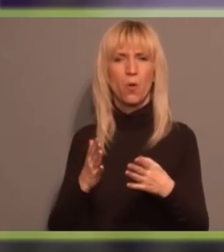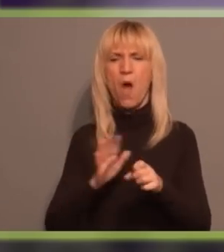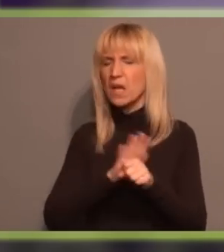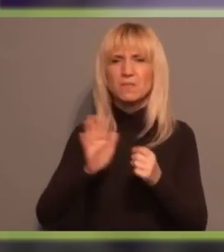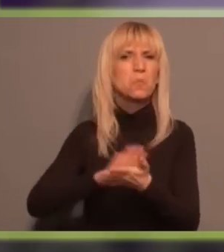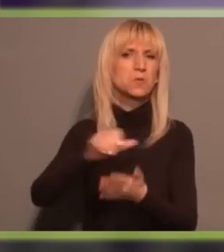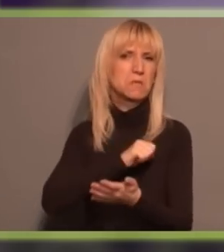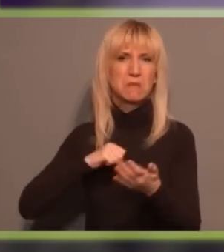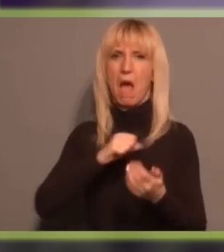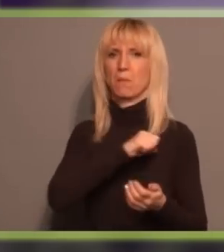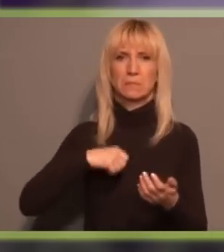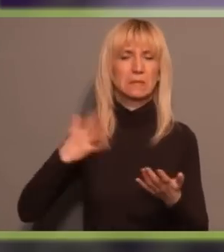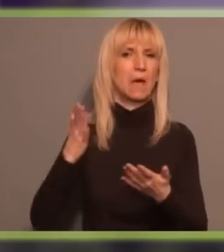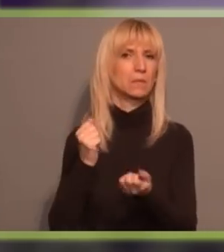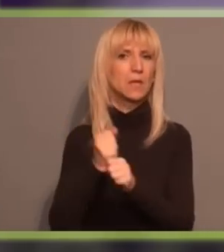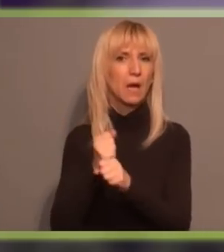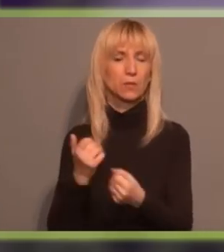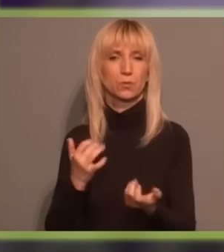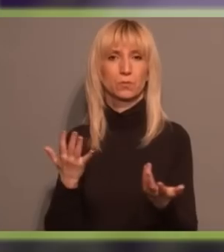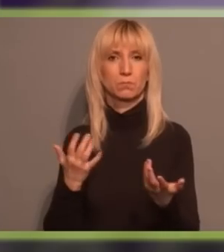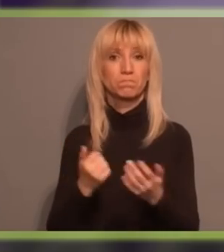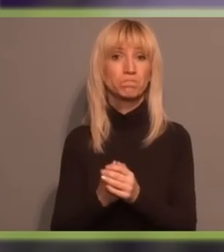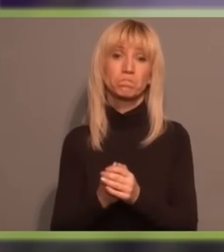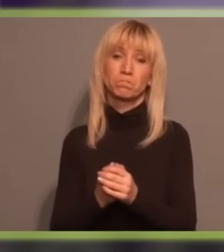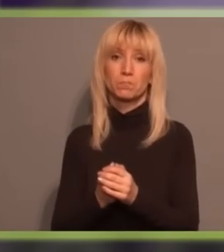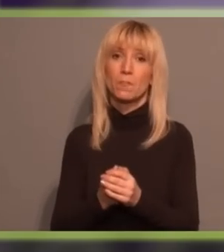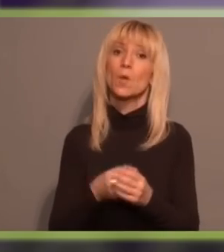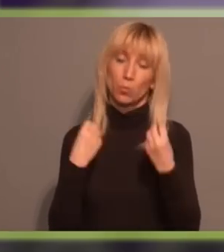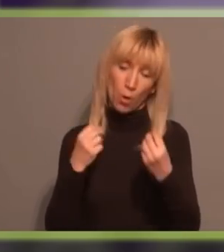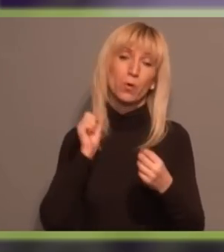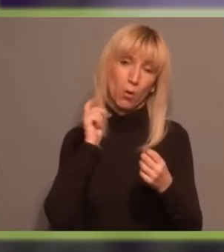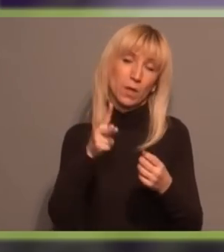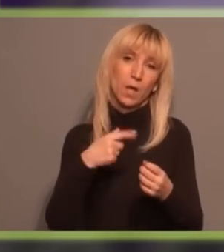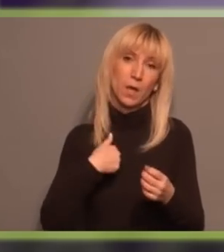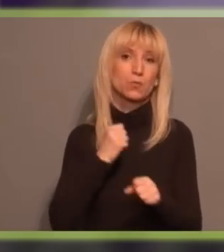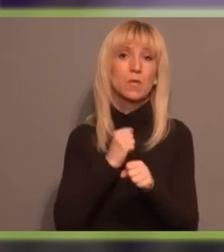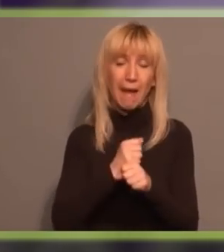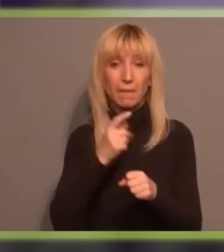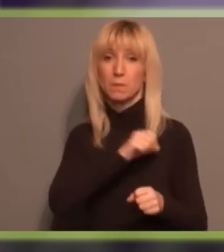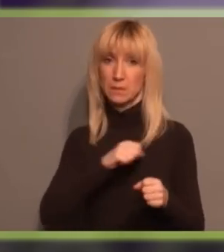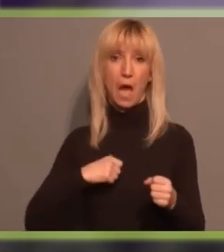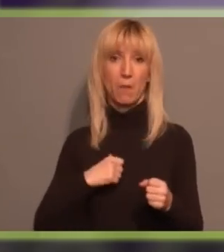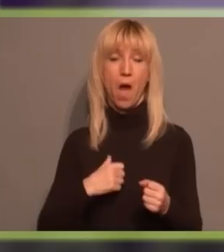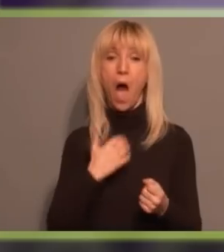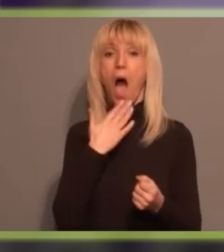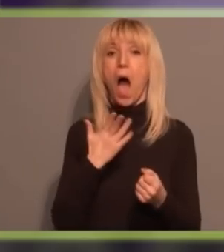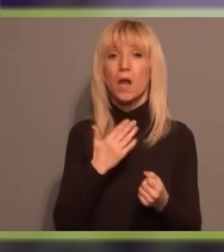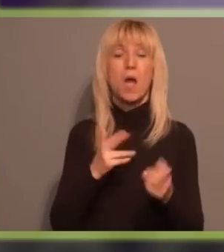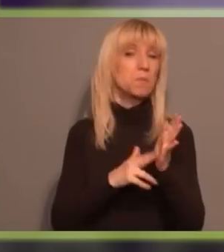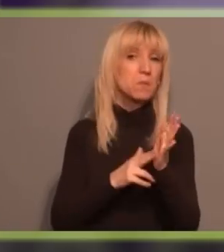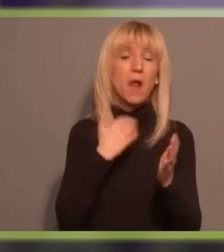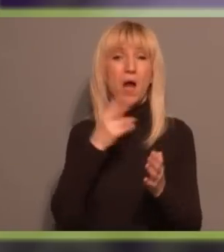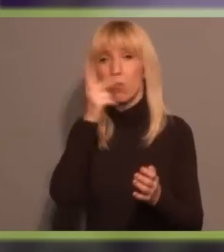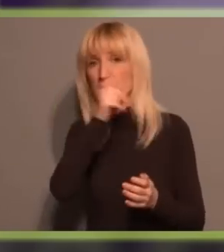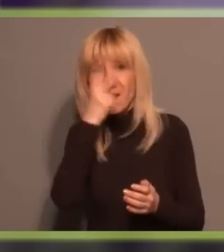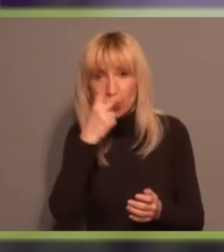kao sve mora sama ili... Jeste, dobro ću sve raditi sama, ali kad nešto se ne razume,